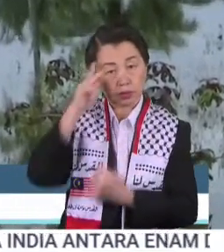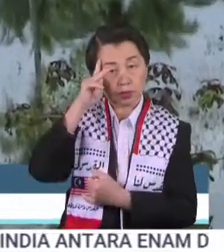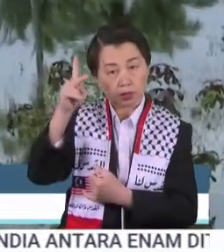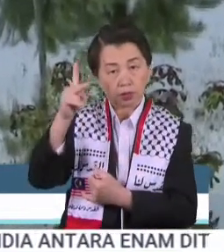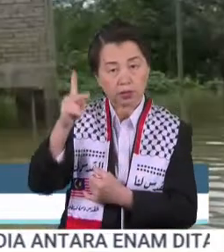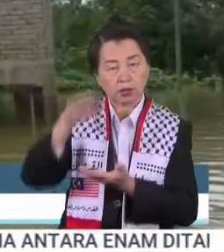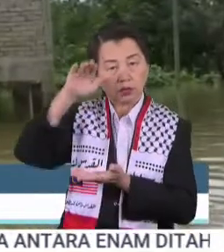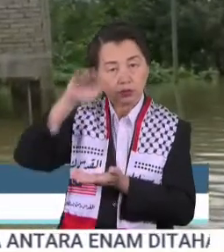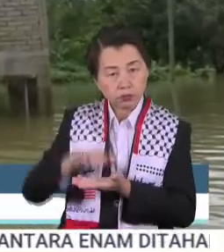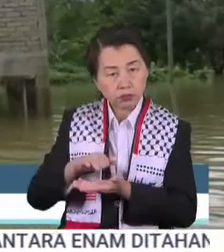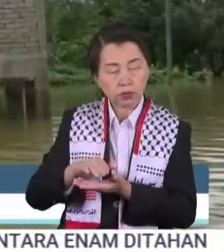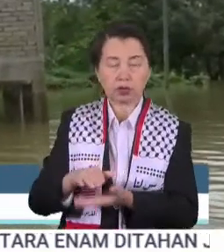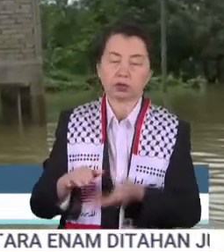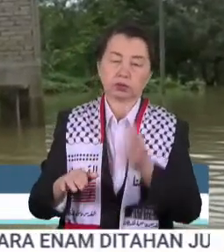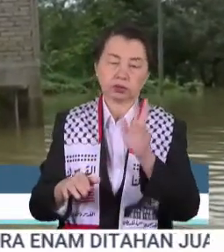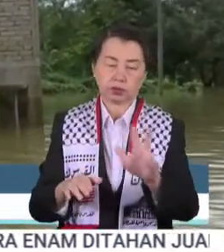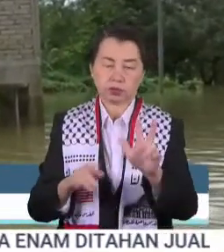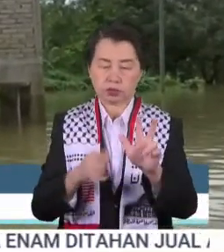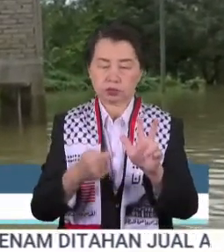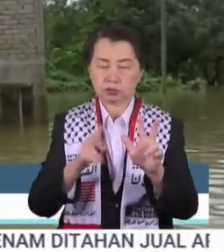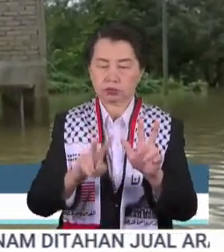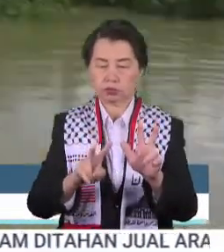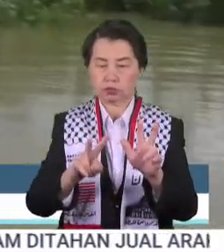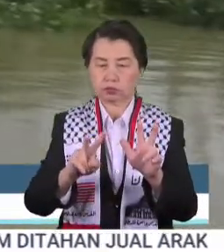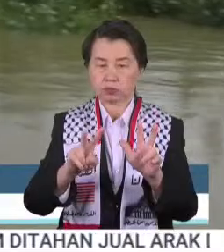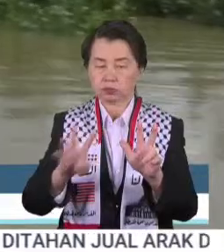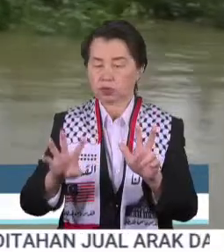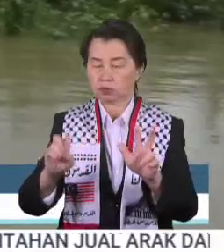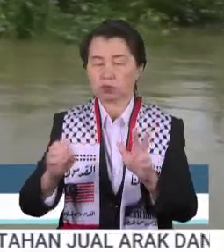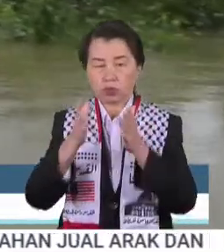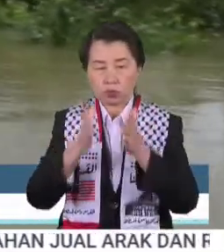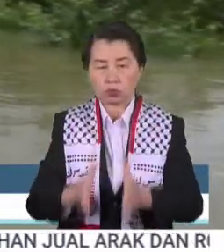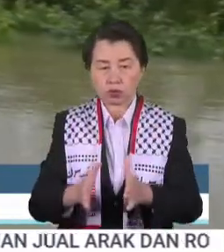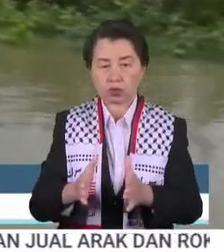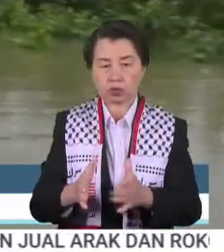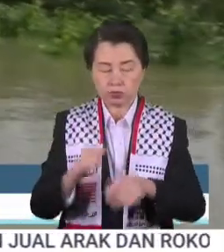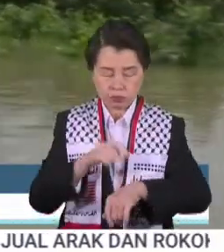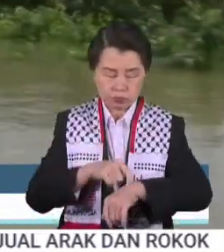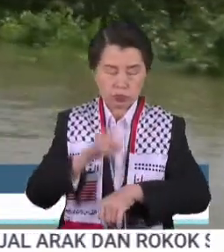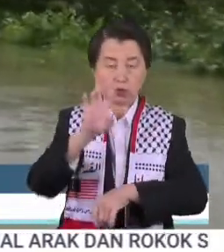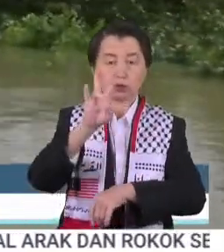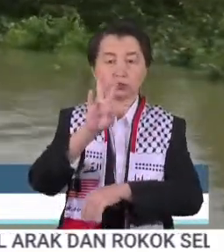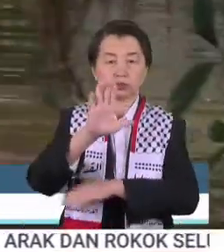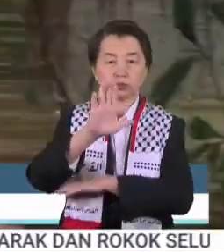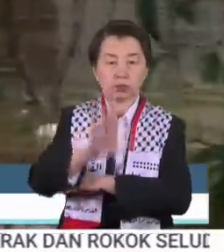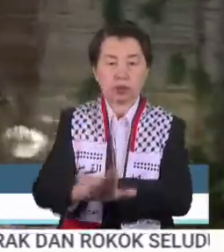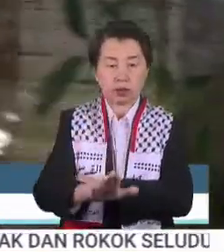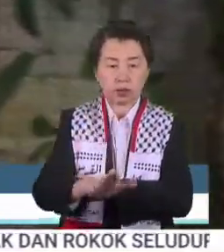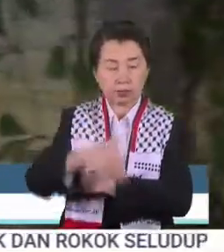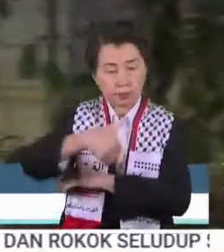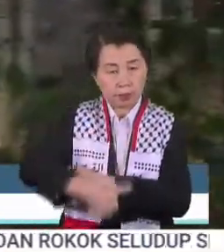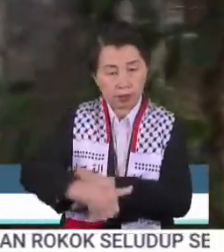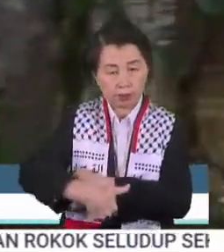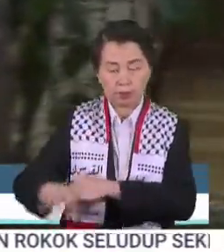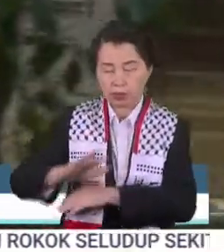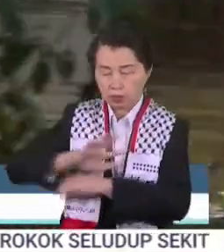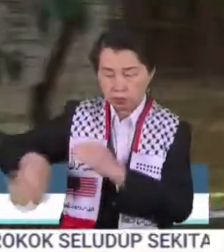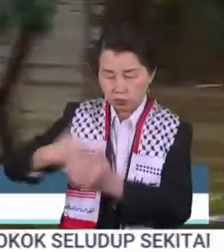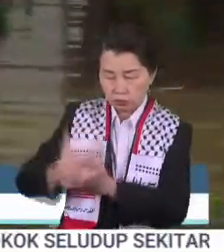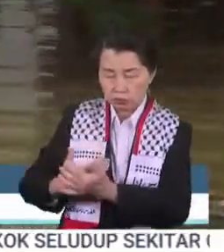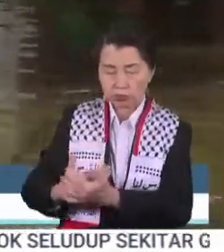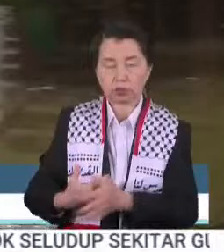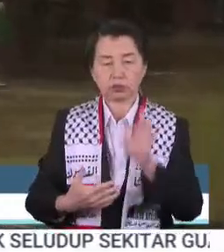Kelantan berkurangan kepada 3,240 orang setakat 7 malam tadi. Kesemua mereka